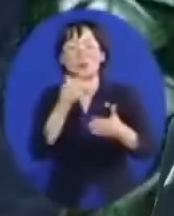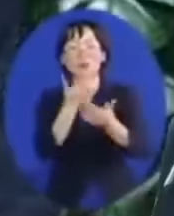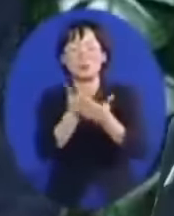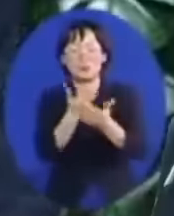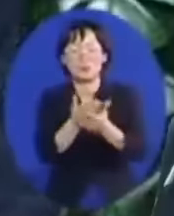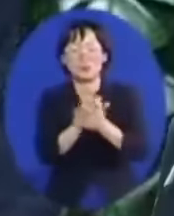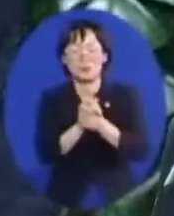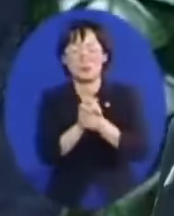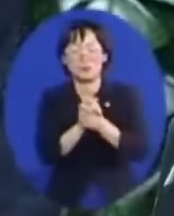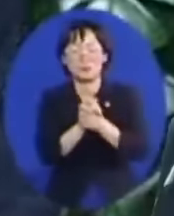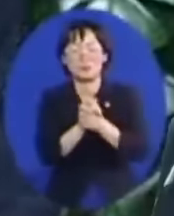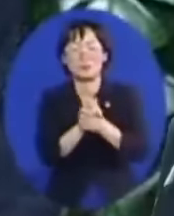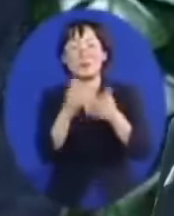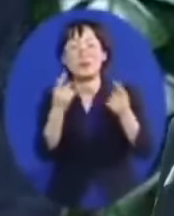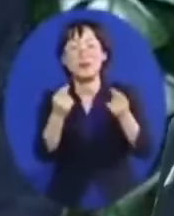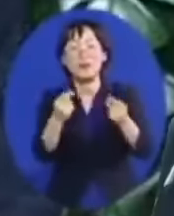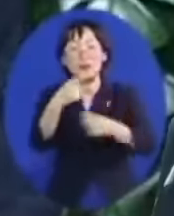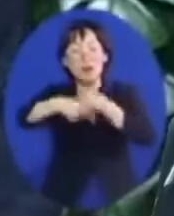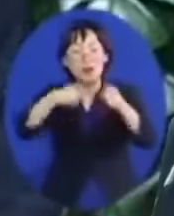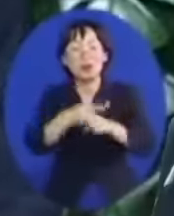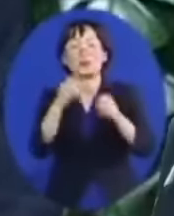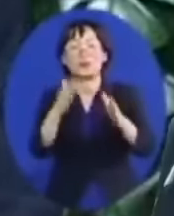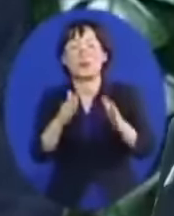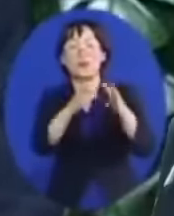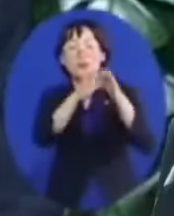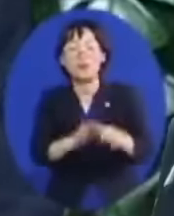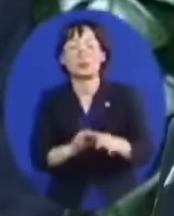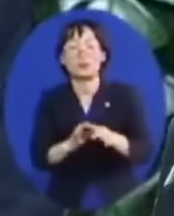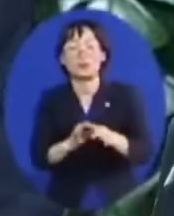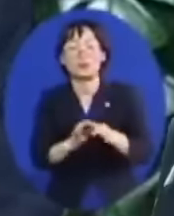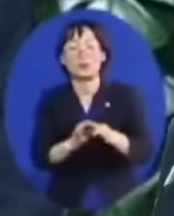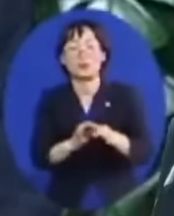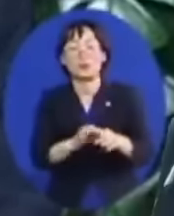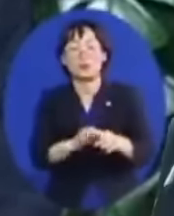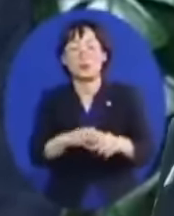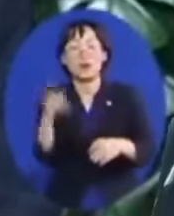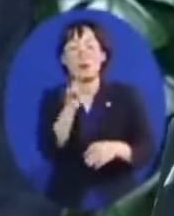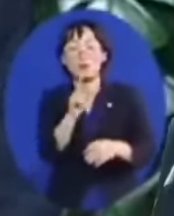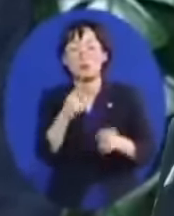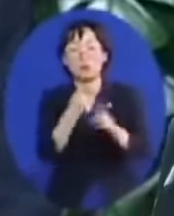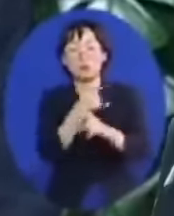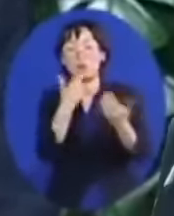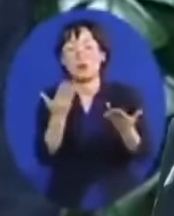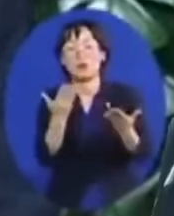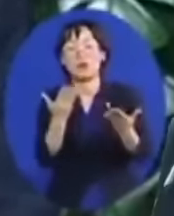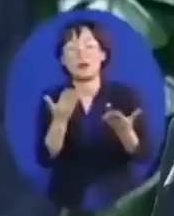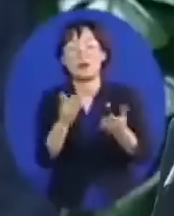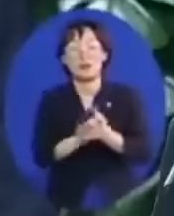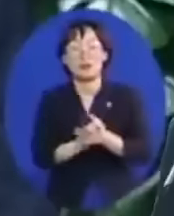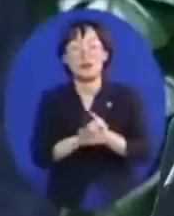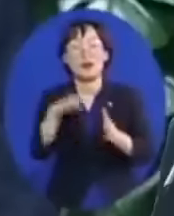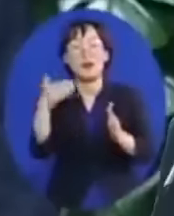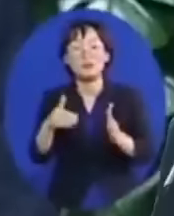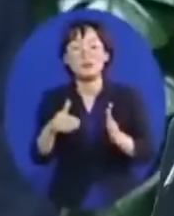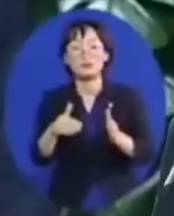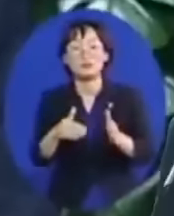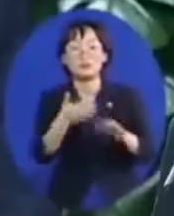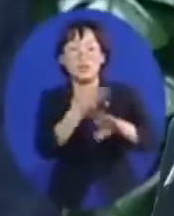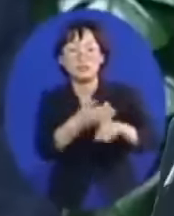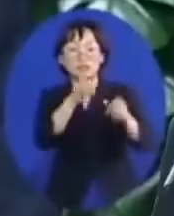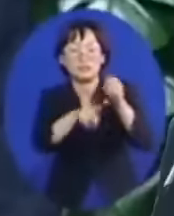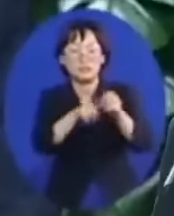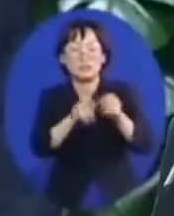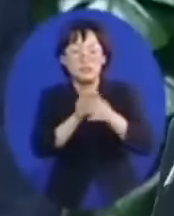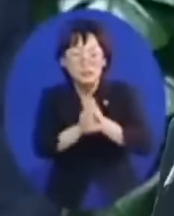해주시옵소서. 그렇게 1년을 계속해서 기도했는데 조금도 변화가 없습니다. 가족들은 다른 종교를 가지고 더 열심으로